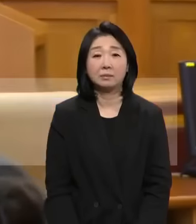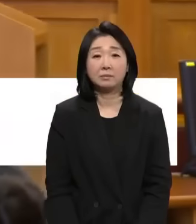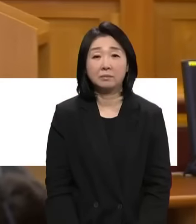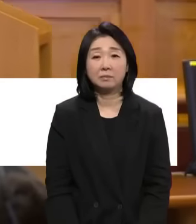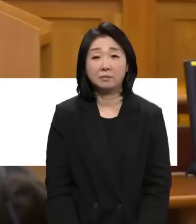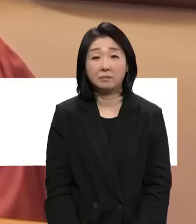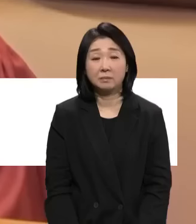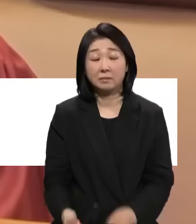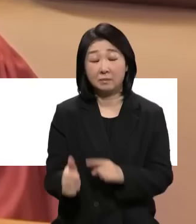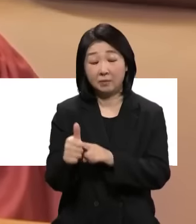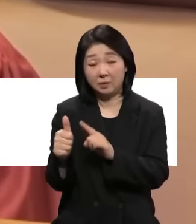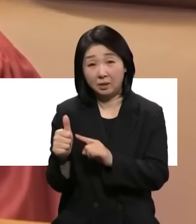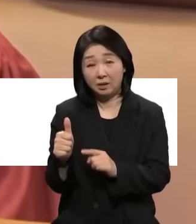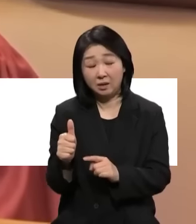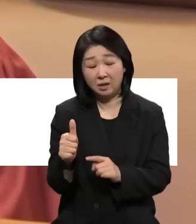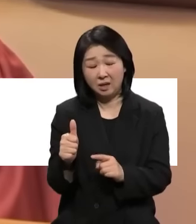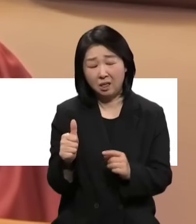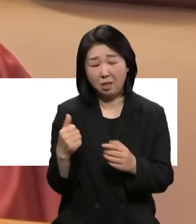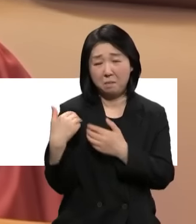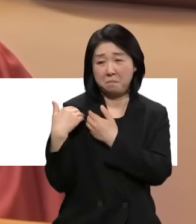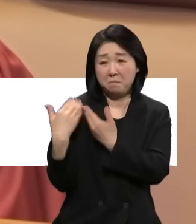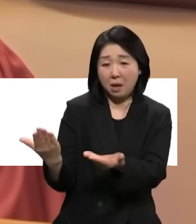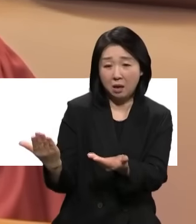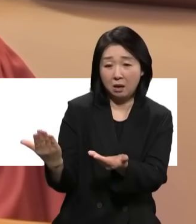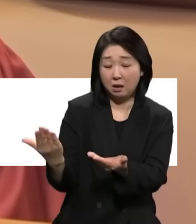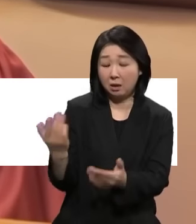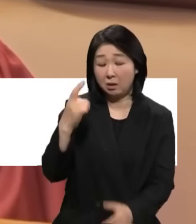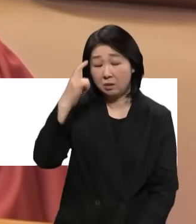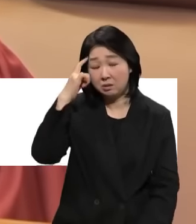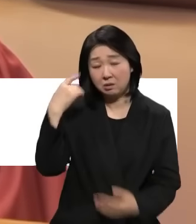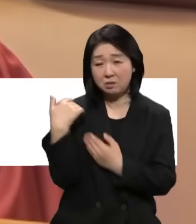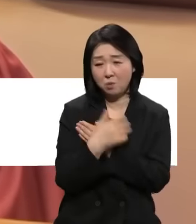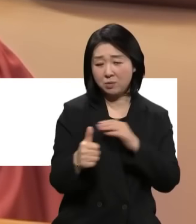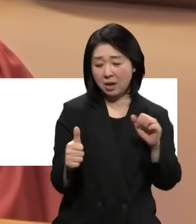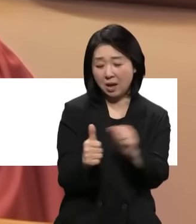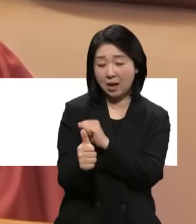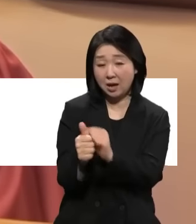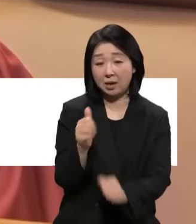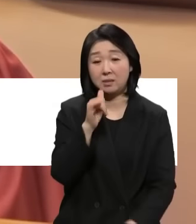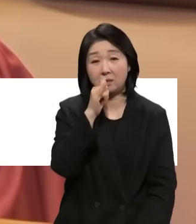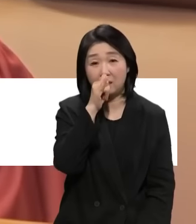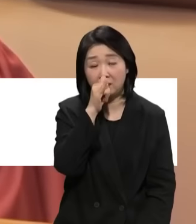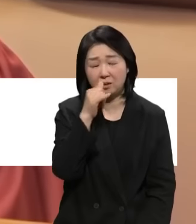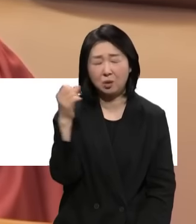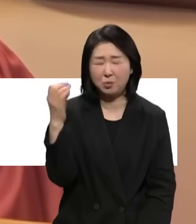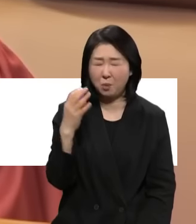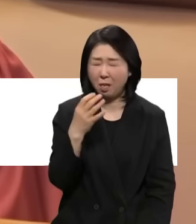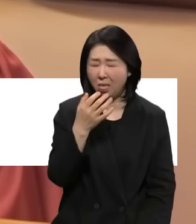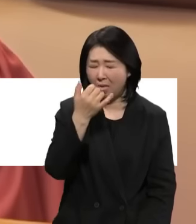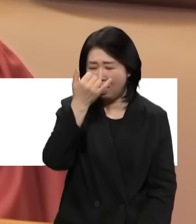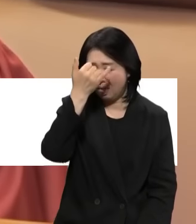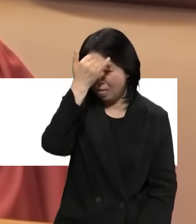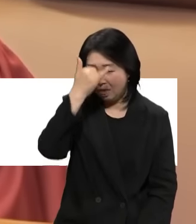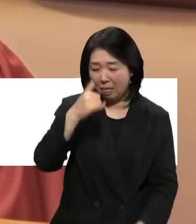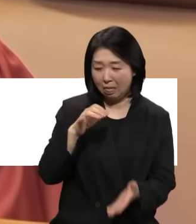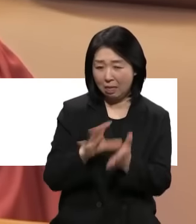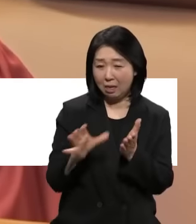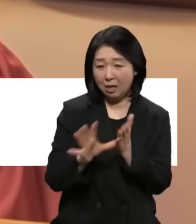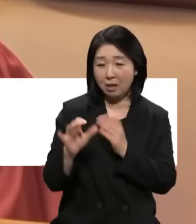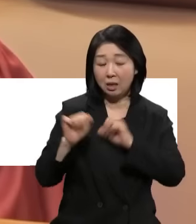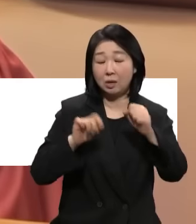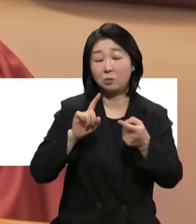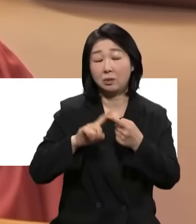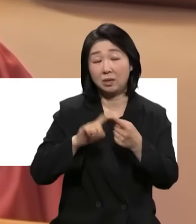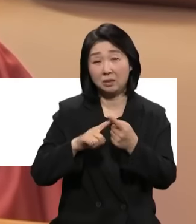피상속인을 장기간 유기하거나 정신적 신체적으로 확대하는 등 폐륜적인 행위를 일삼은 상속인의 유류분을